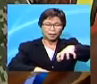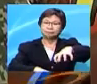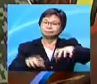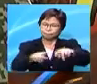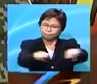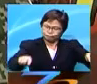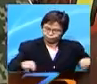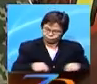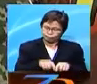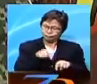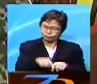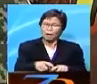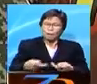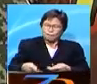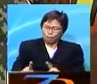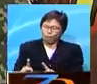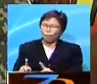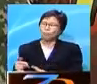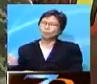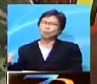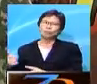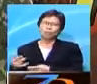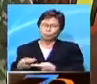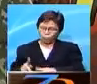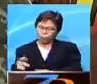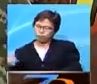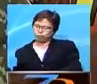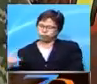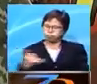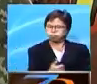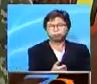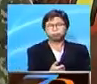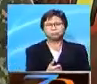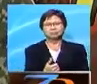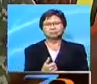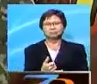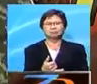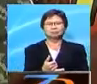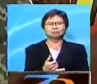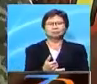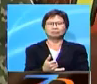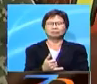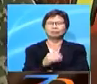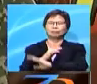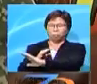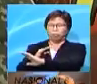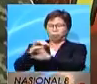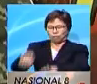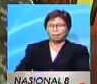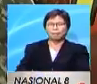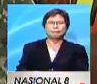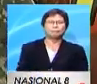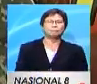ni maka peluang-peluang untuk mereka membolosi itu akan berkurangan dan pengarahan